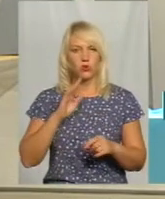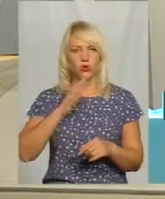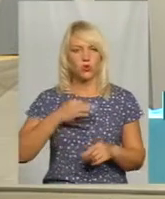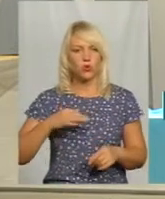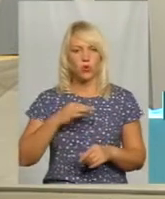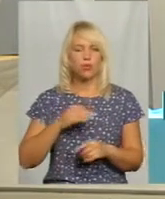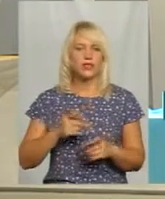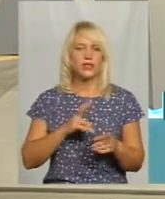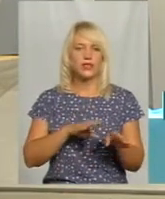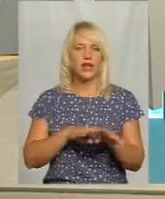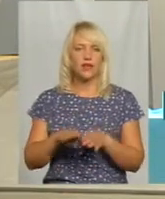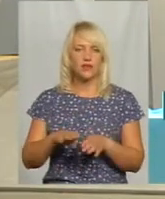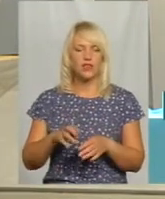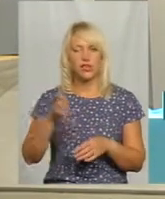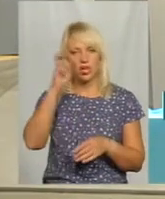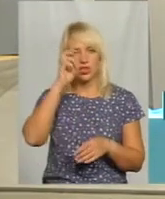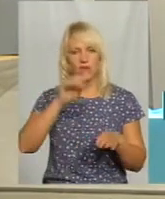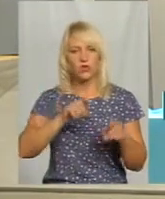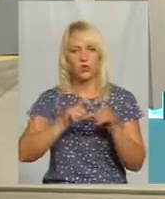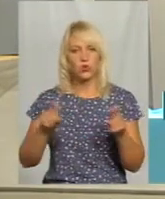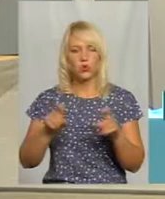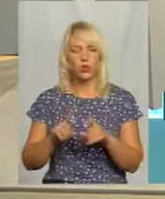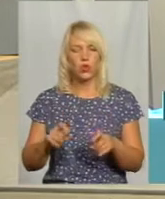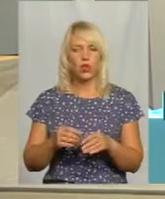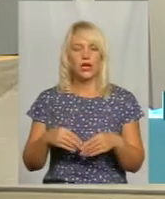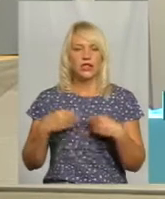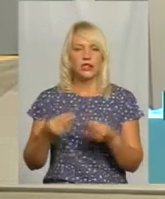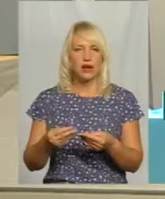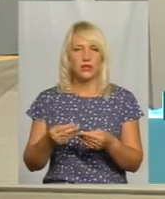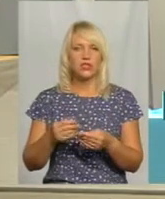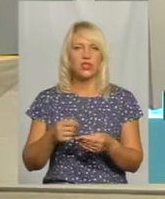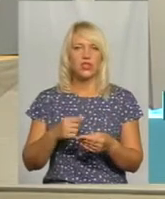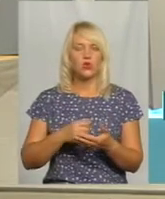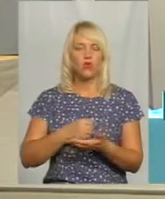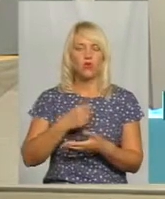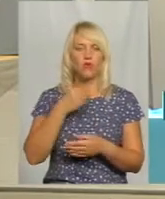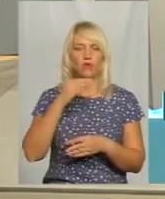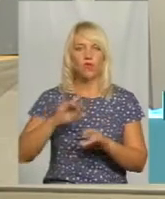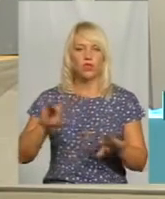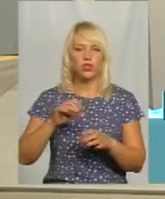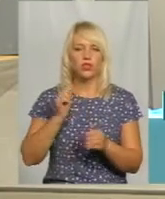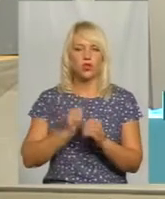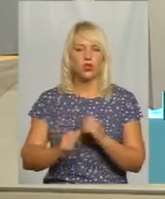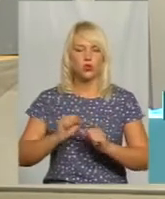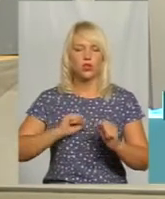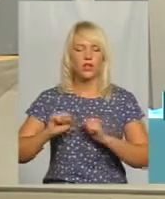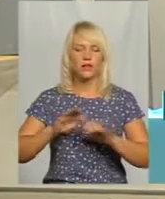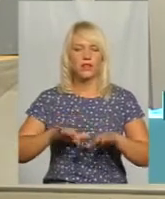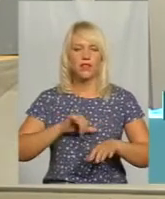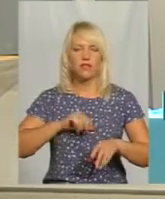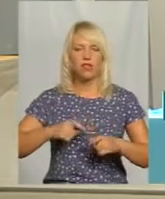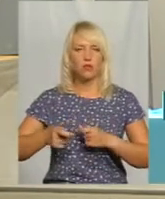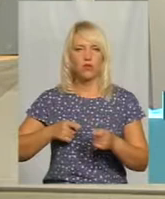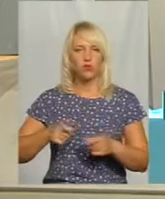на рівні державних структур ставиться і доводиться до кожного керівника місцевих органів самоврядування, звичайно, і закладів